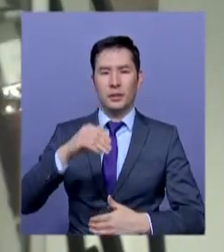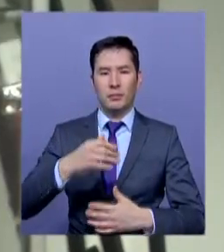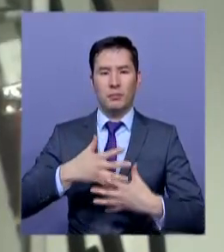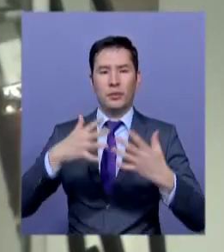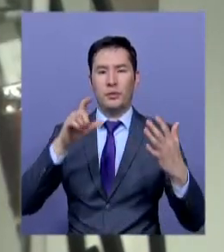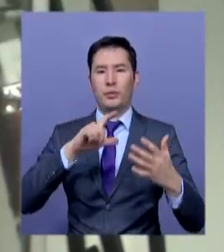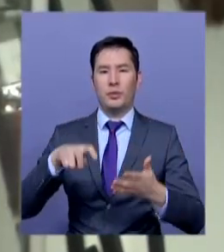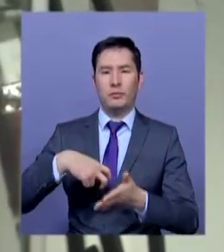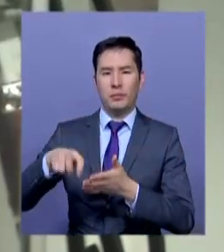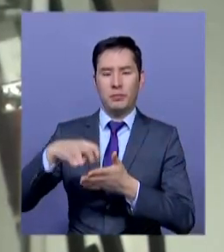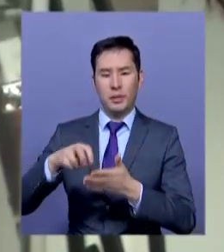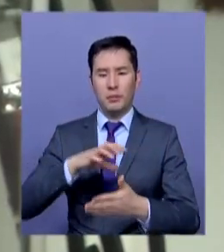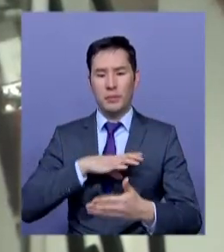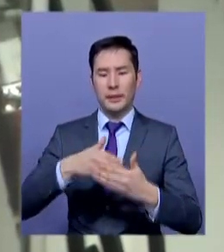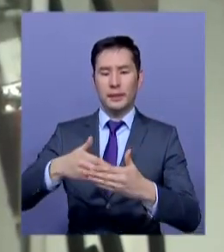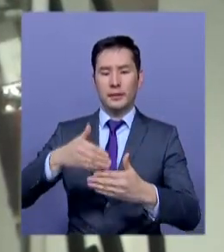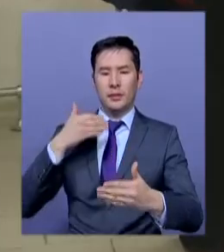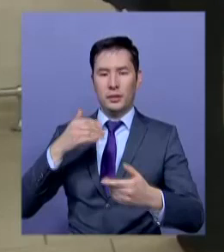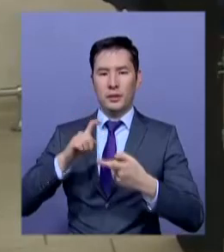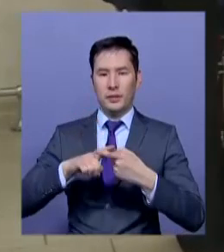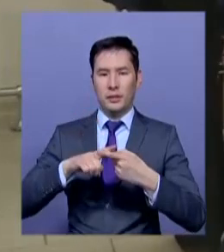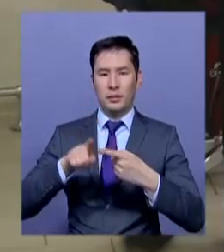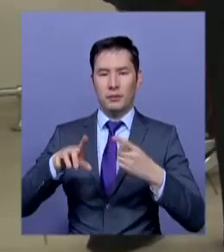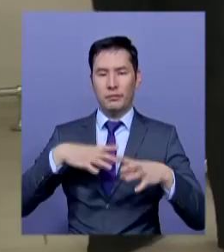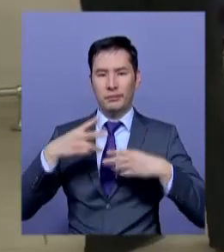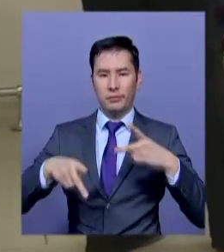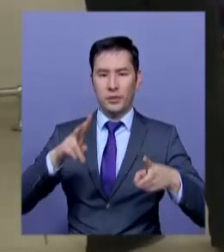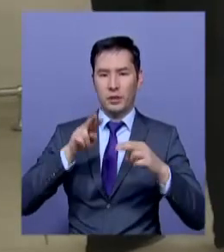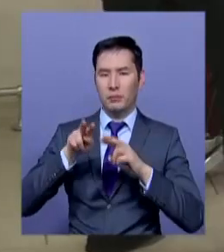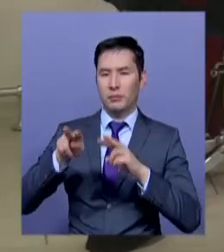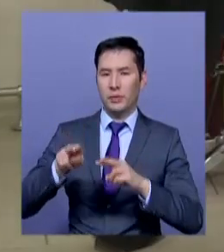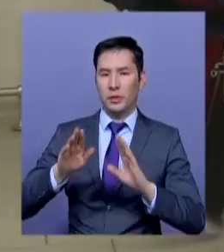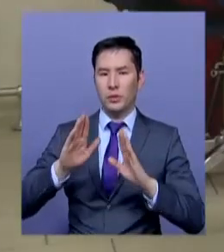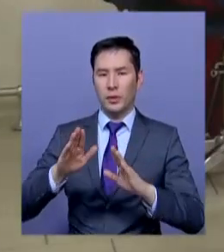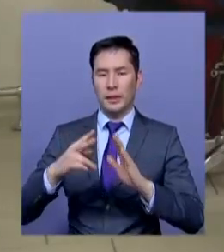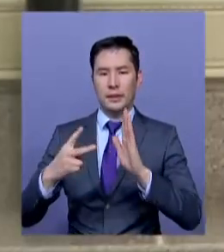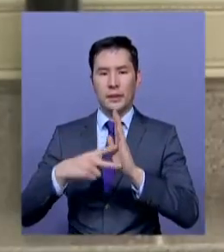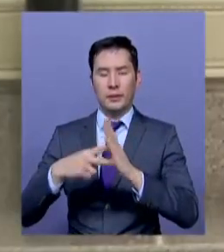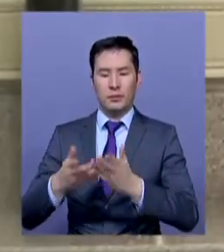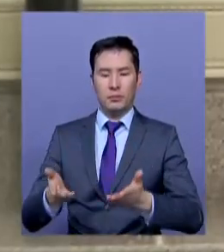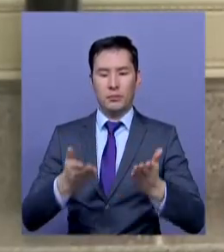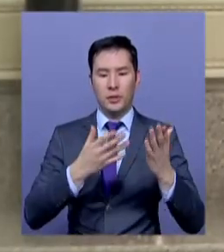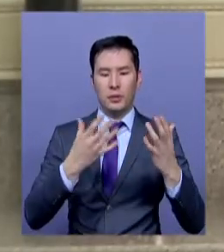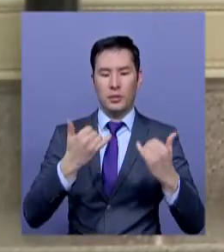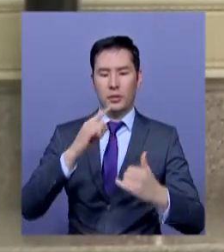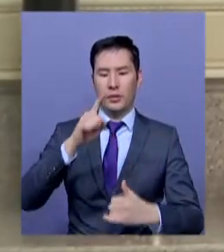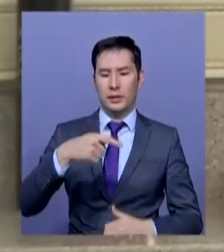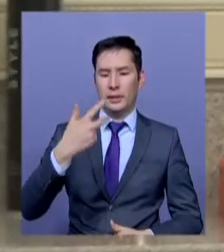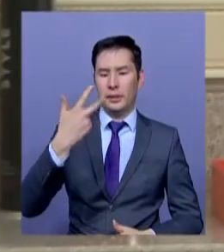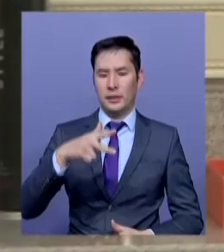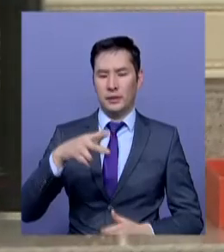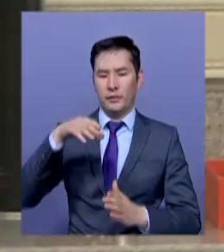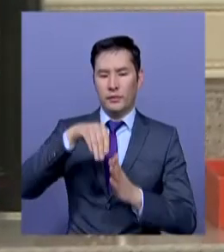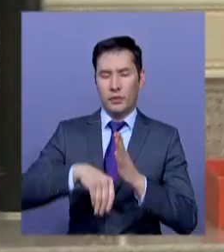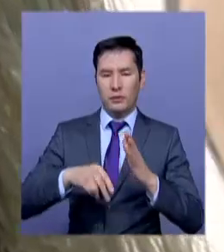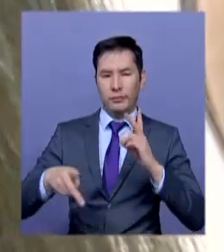олардың алдын ала дайындаған жұмыстары онлайн қаралып, екінші кезеңге тек жетеуі өткен. Бүгін олар 1,5 сағат бойы подиумдық